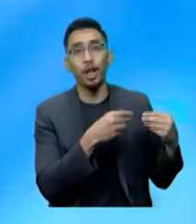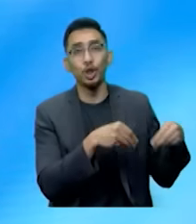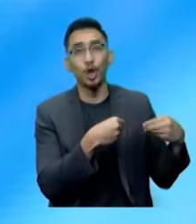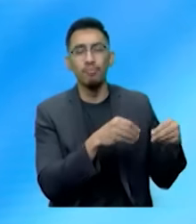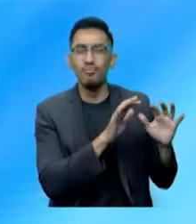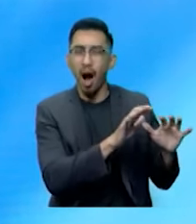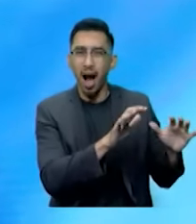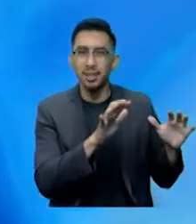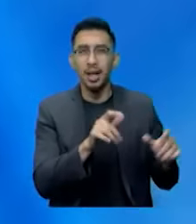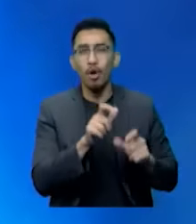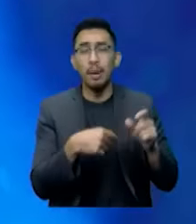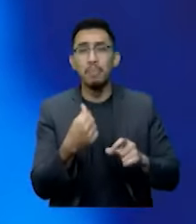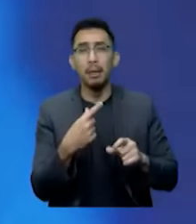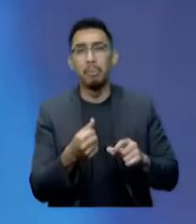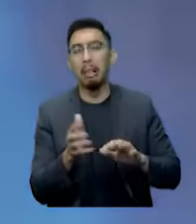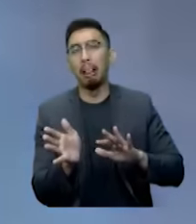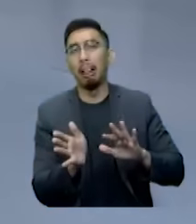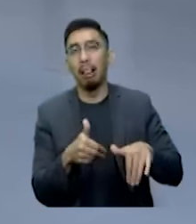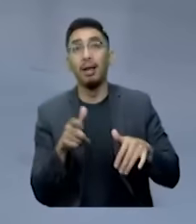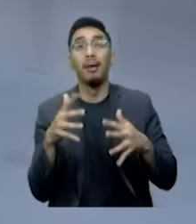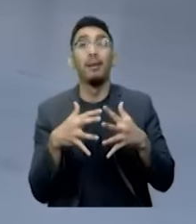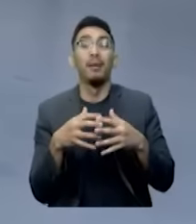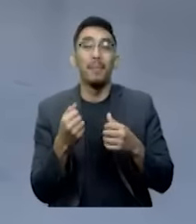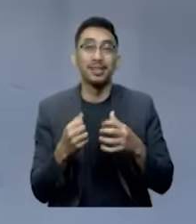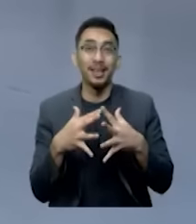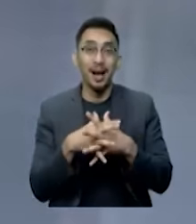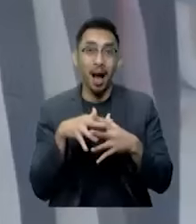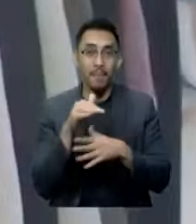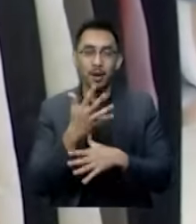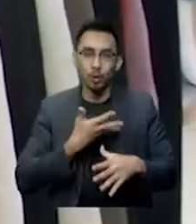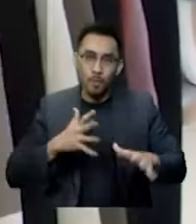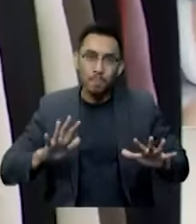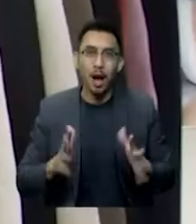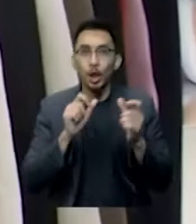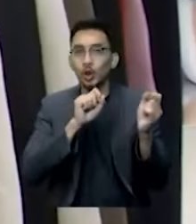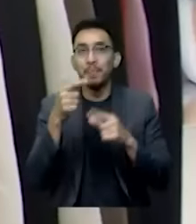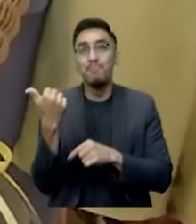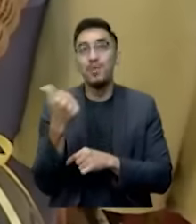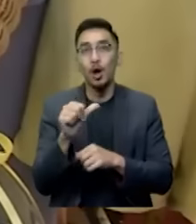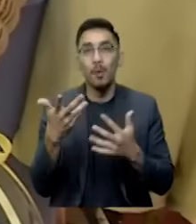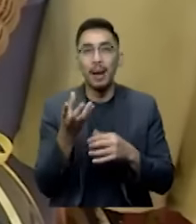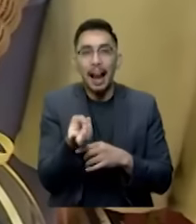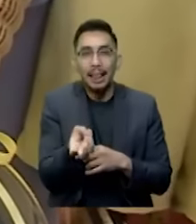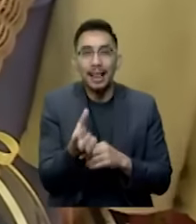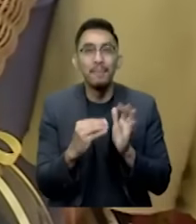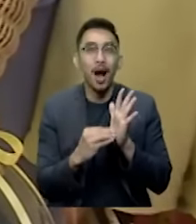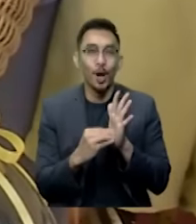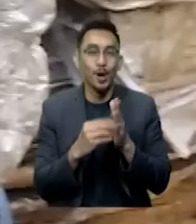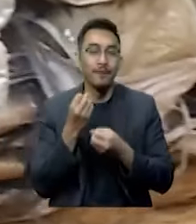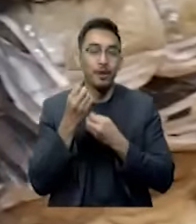Digempur online shop dan ditinggalkan pembeli, Pasar Tanah Abang mencoba bangkit dengan menghadirkan konsep baru yang lebih modern, yaitu Little Bangkok.